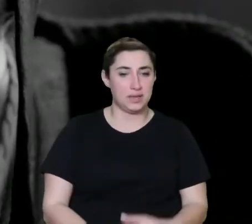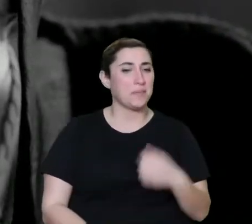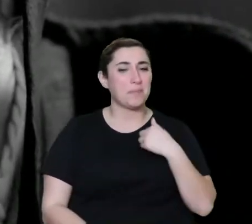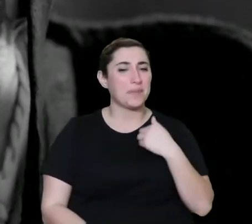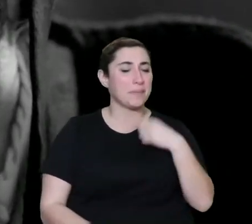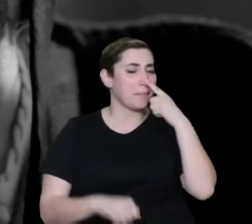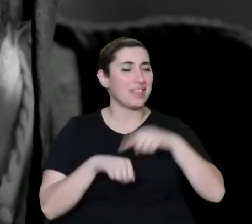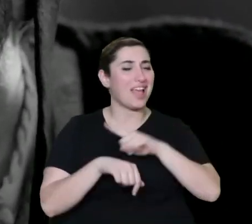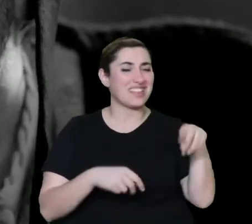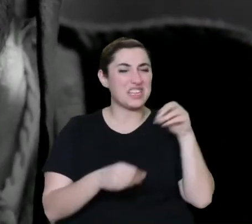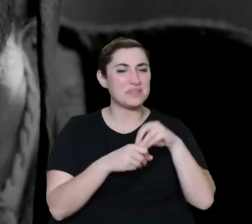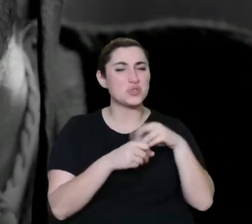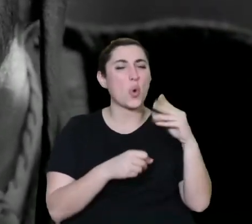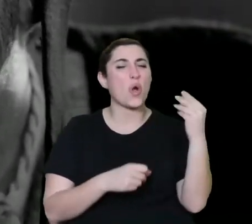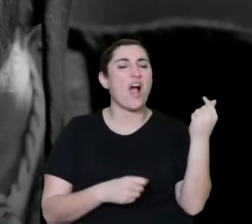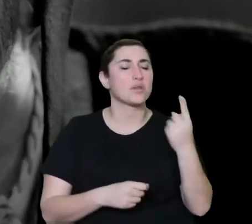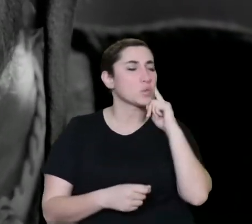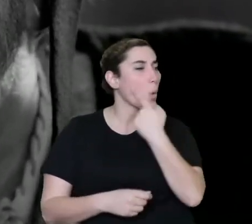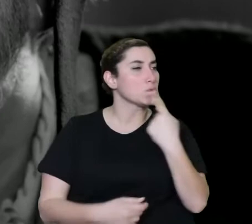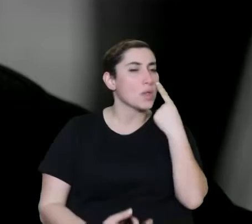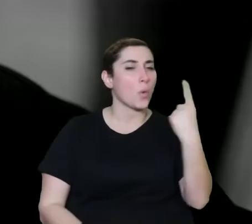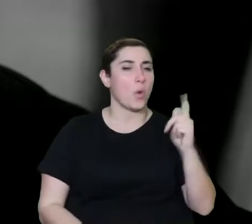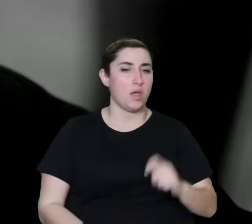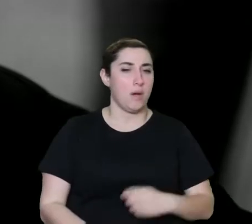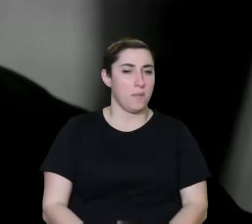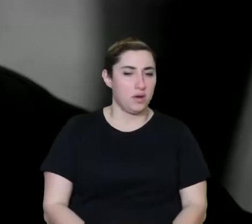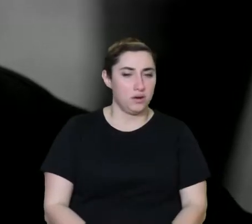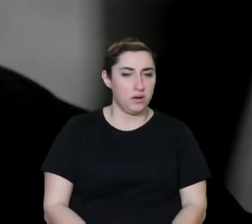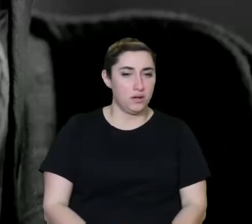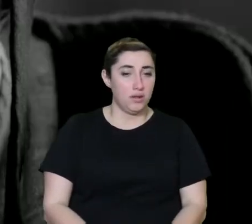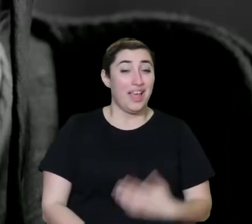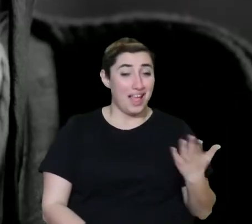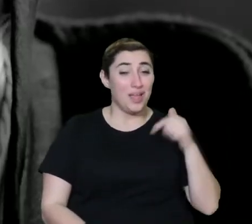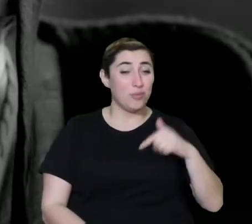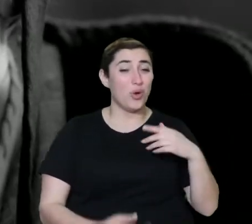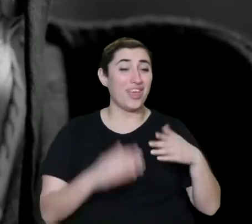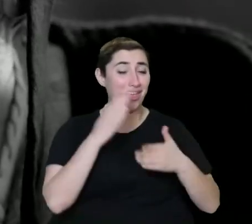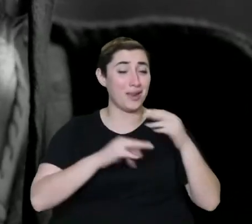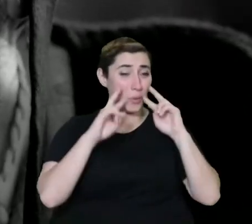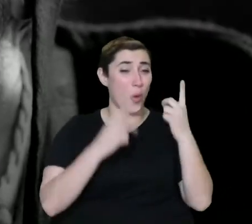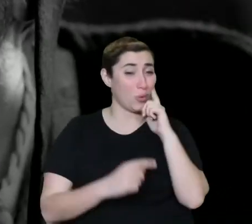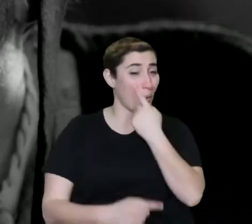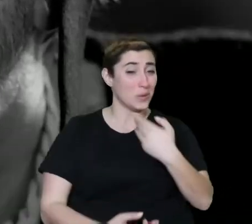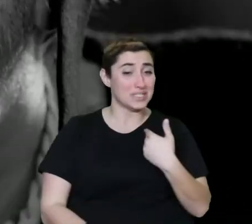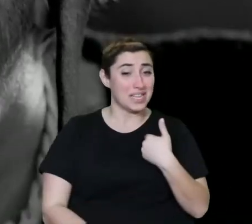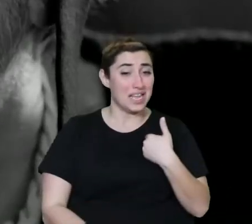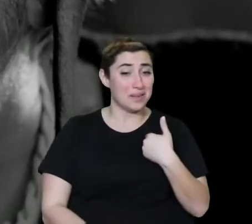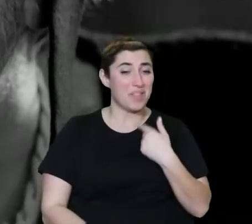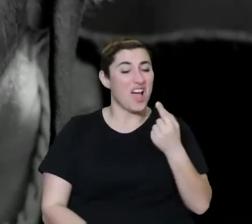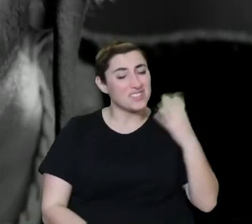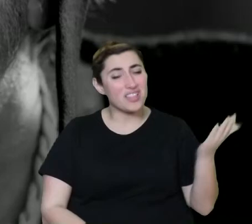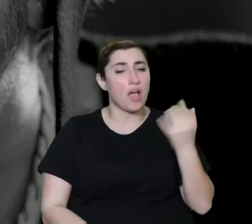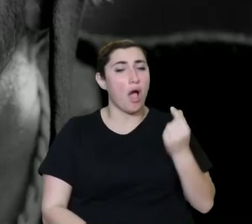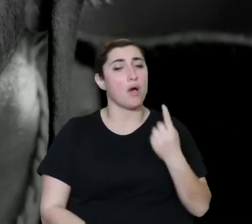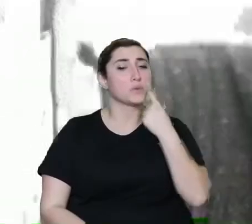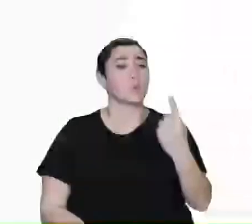Benim inandıklarımın arasında pek azı göz ile görülür. Hele bu yarı ama gözlerimle azdan